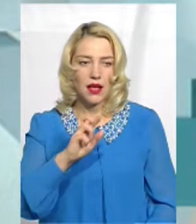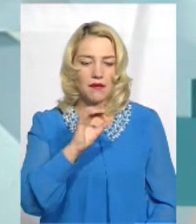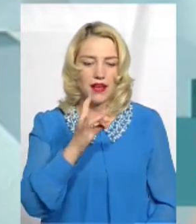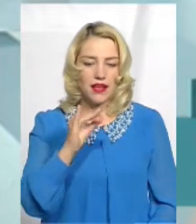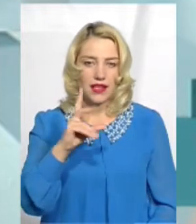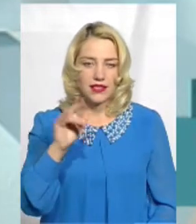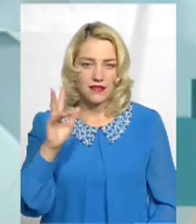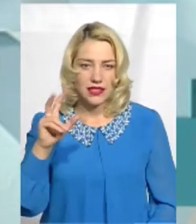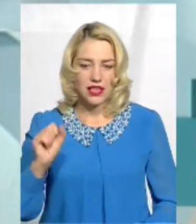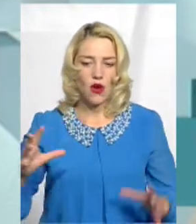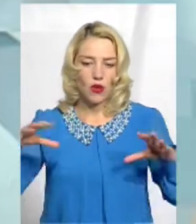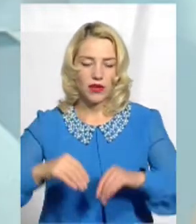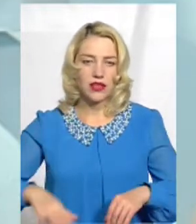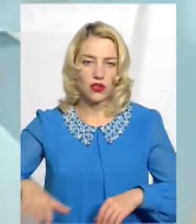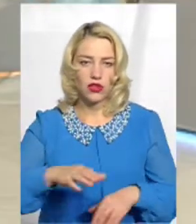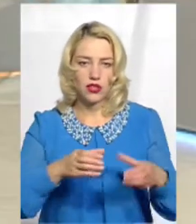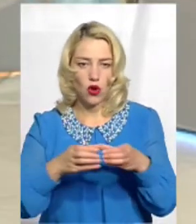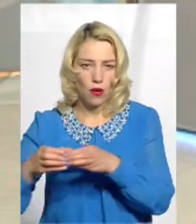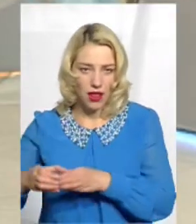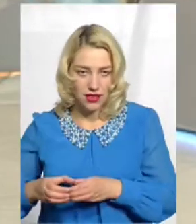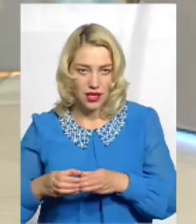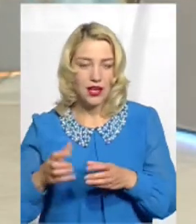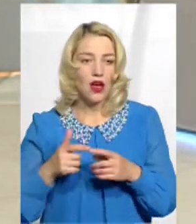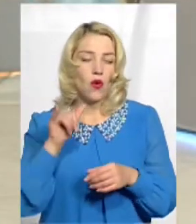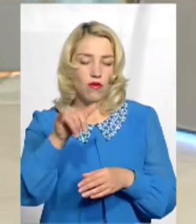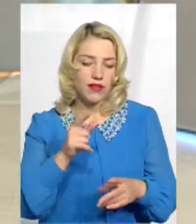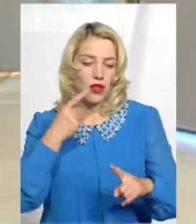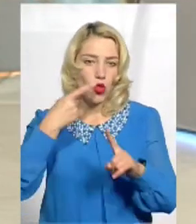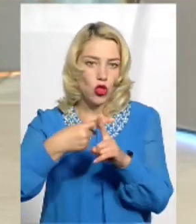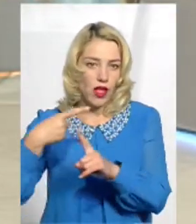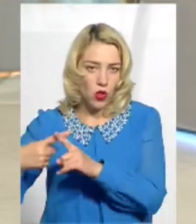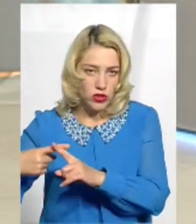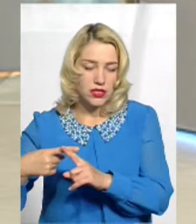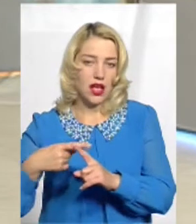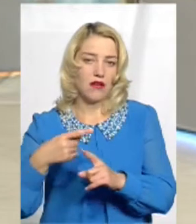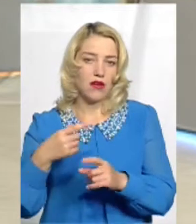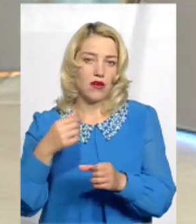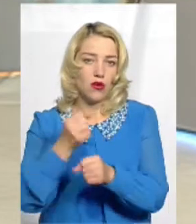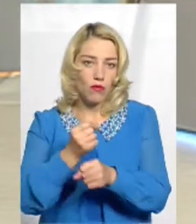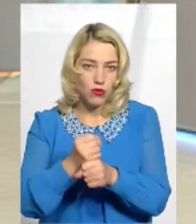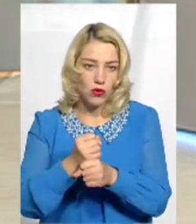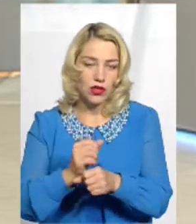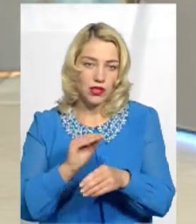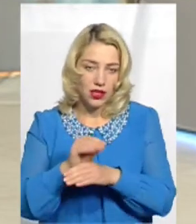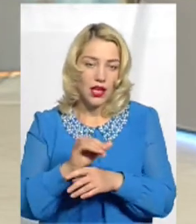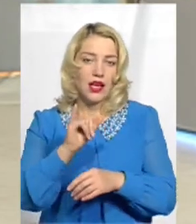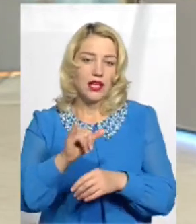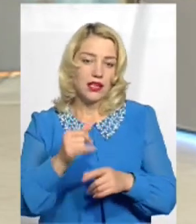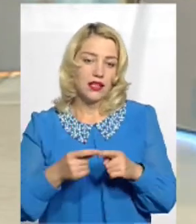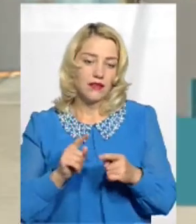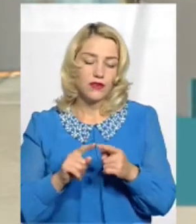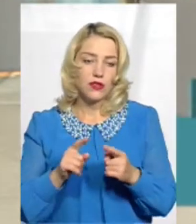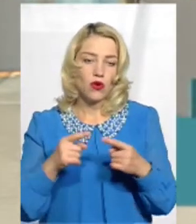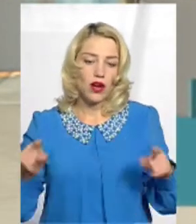Берездівській об'єднаних територіальних громадах. Ну, у вас додалося роботи, напевно, але з організацією цих